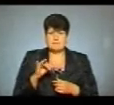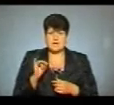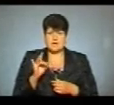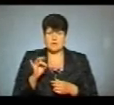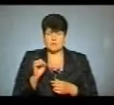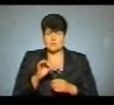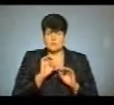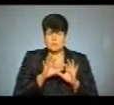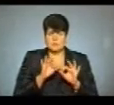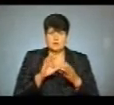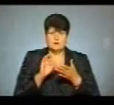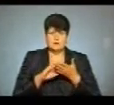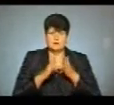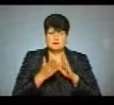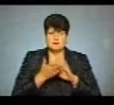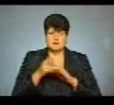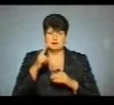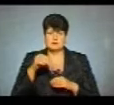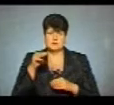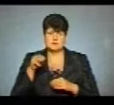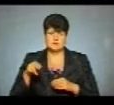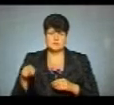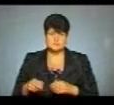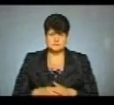прізвища, розповідає про обставини ДТП. Починає